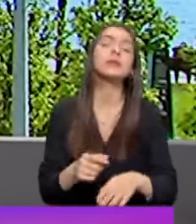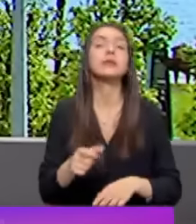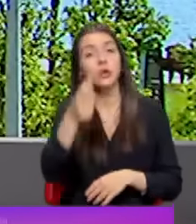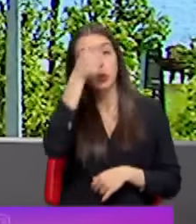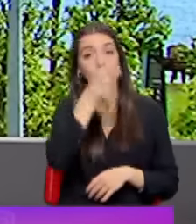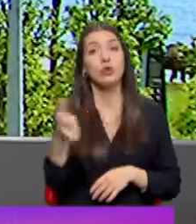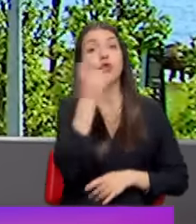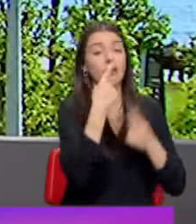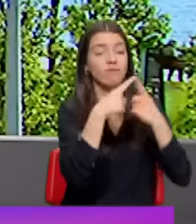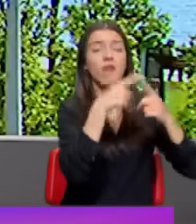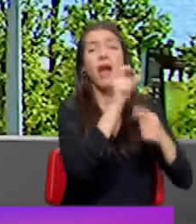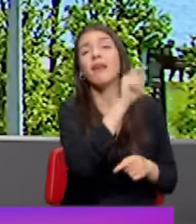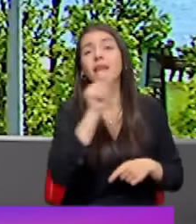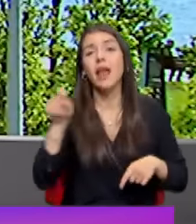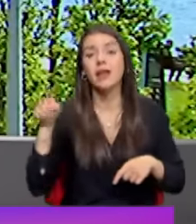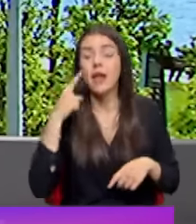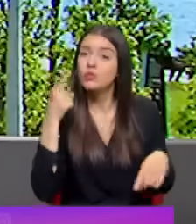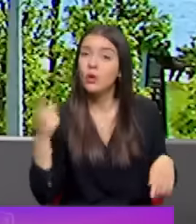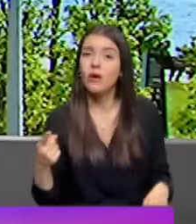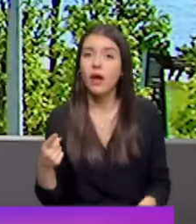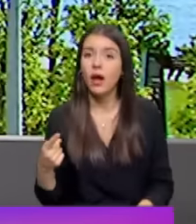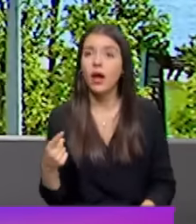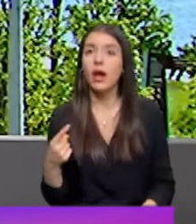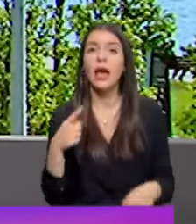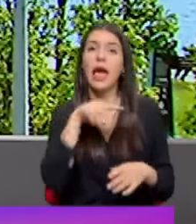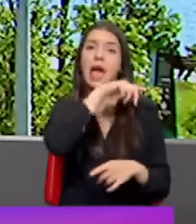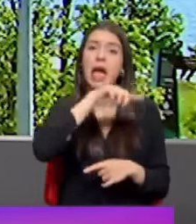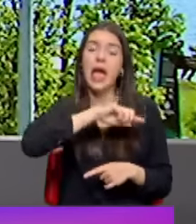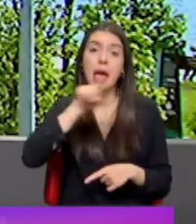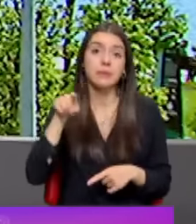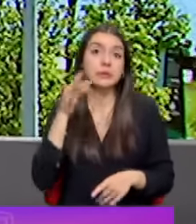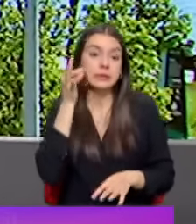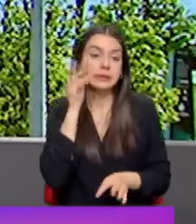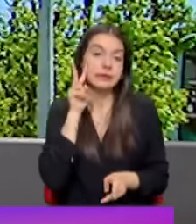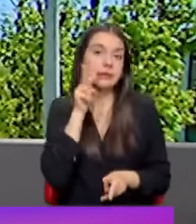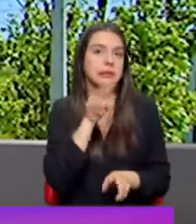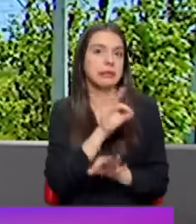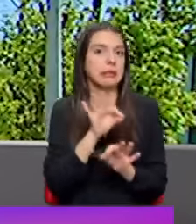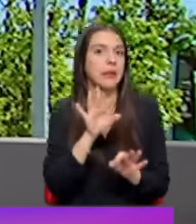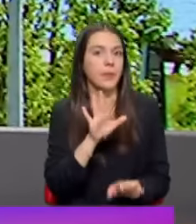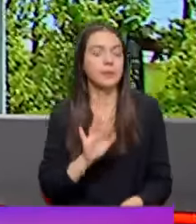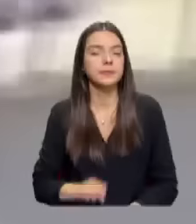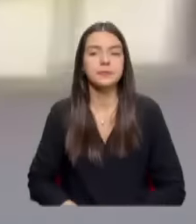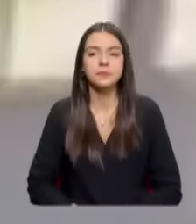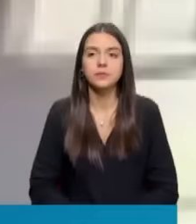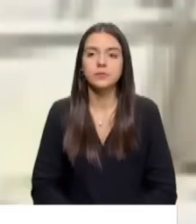farklı şehirlerinden kaza haberleri gelecek. Hepsi ayrı ayrı ibretlik.